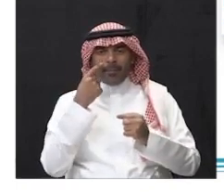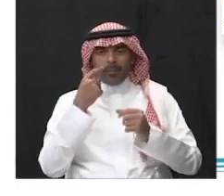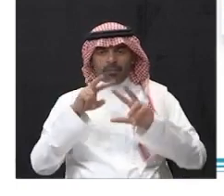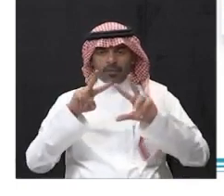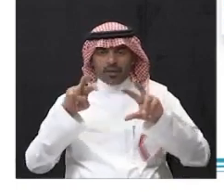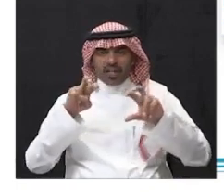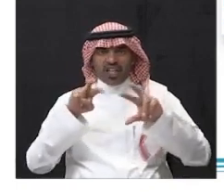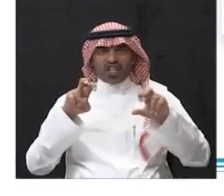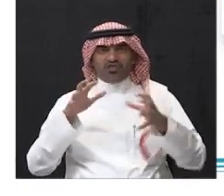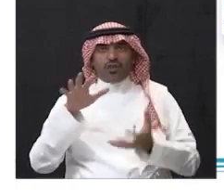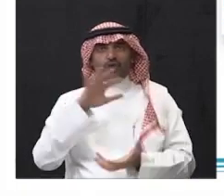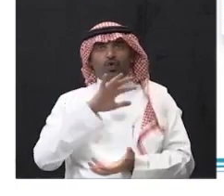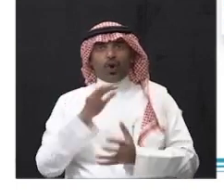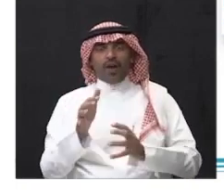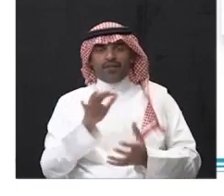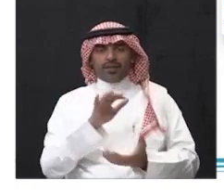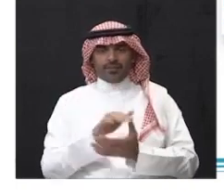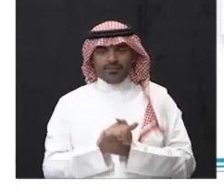إذن هي